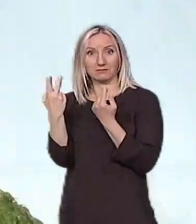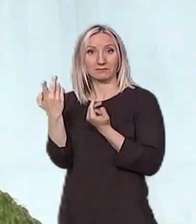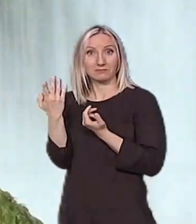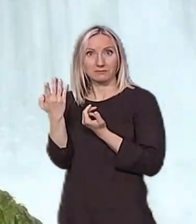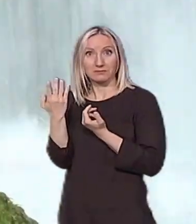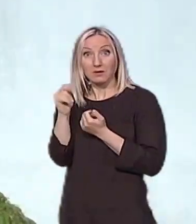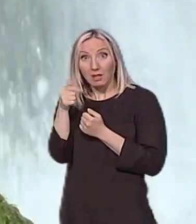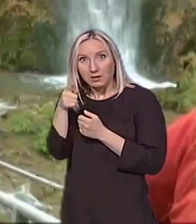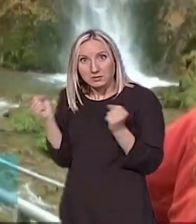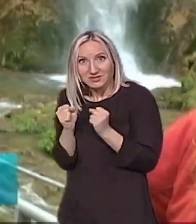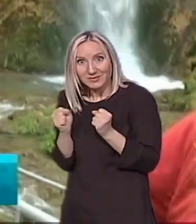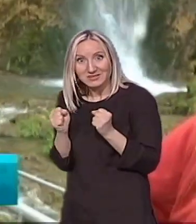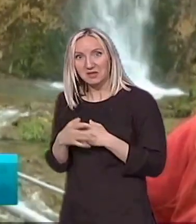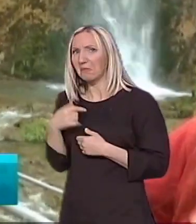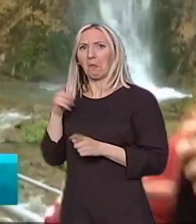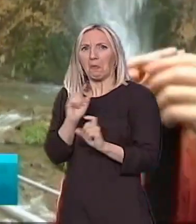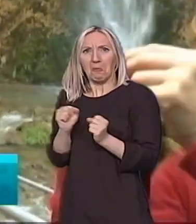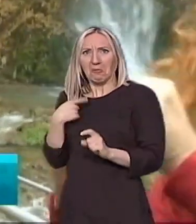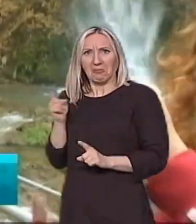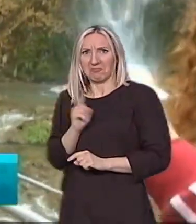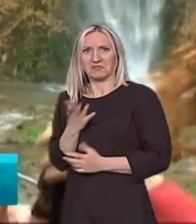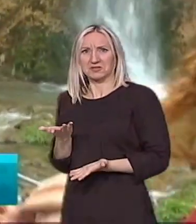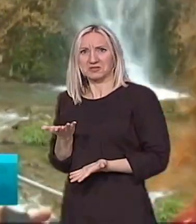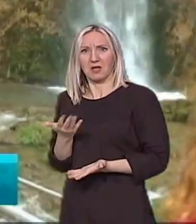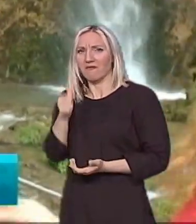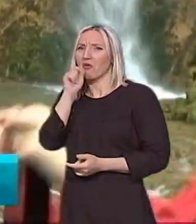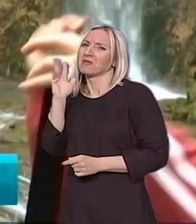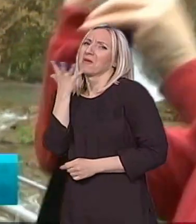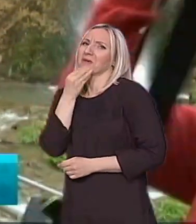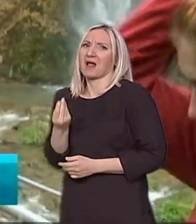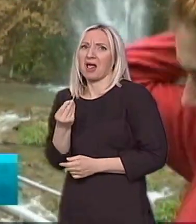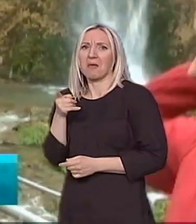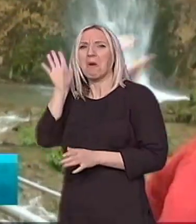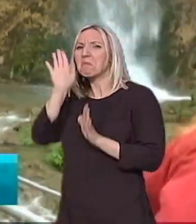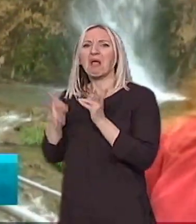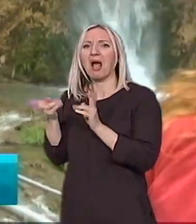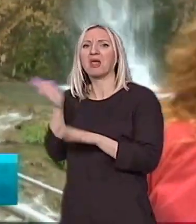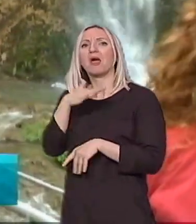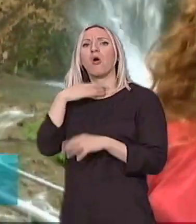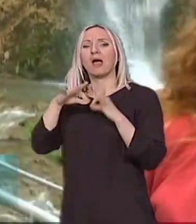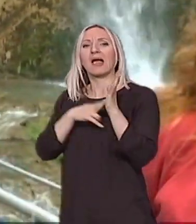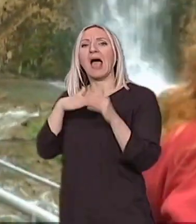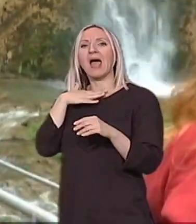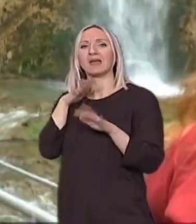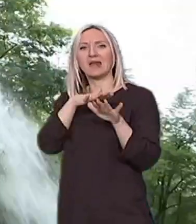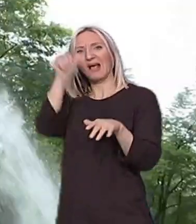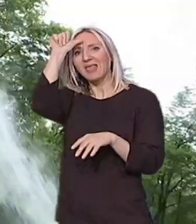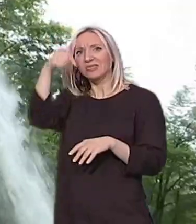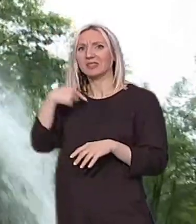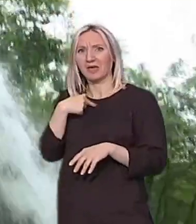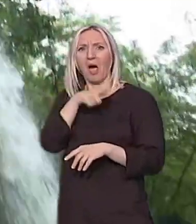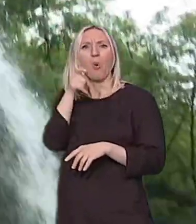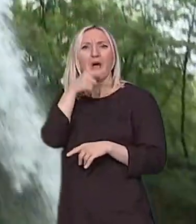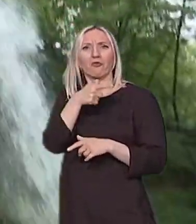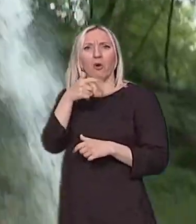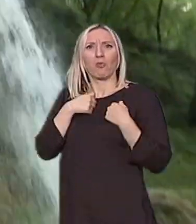Are you cold? Jeste li se smrzli? I'm not cold. Nisam, voda je prelepa. Manje je hladna od one u Gangu gde se obično kupam. Uživao